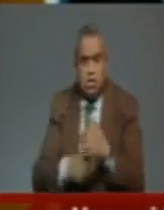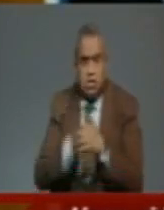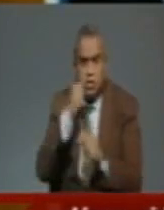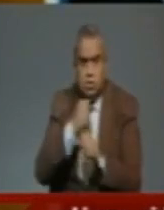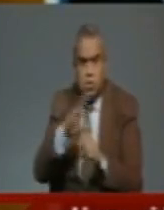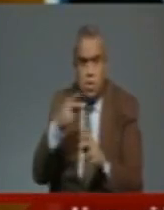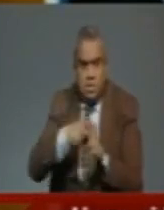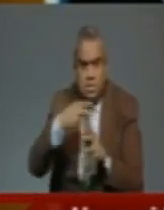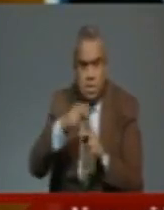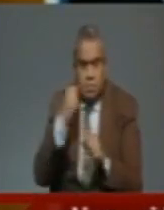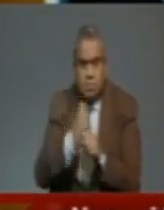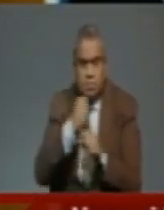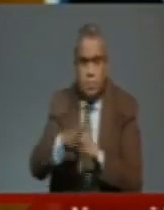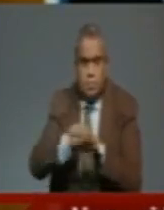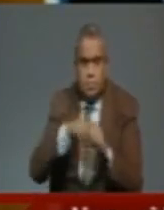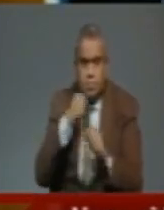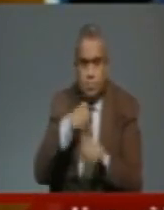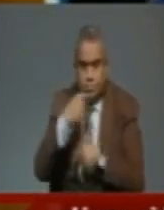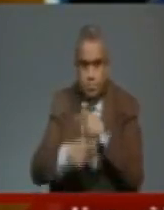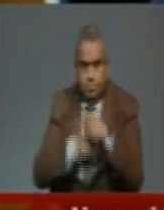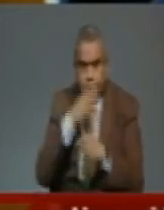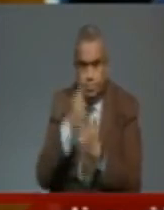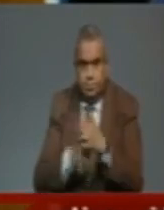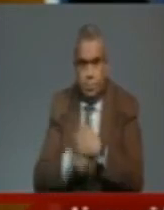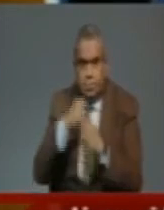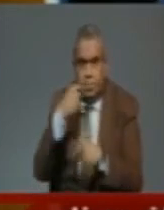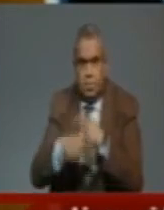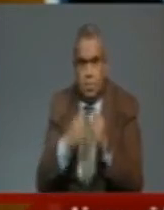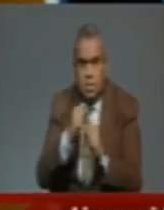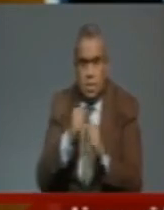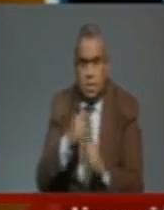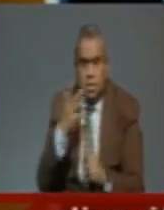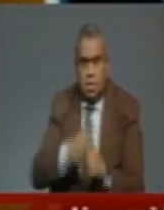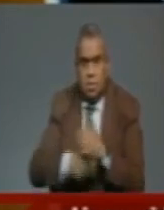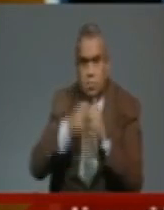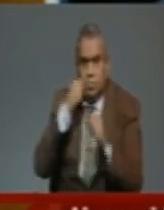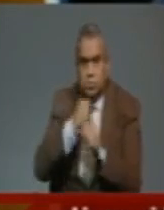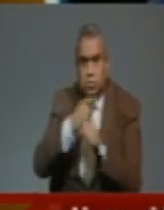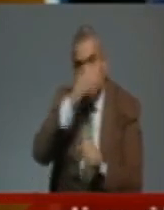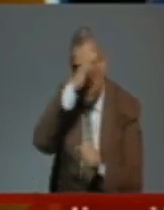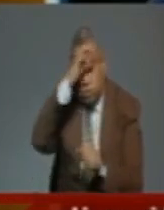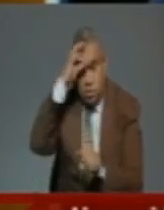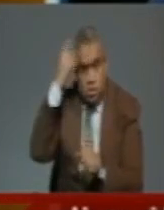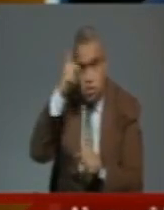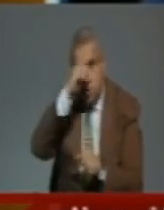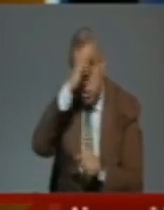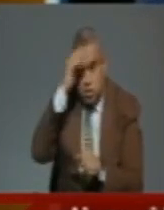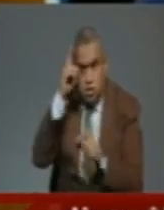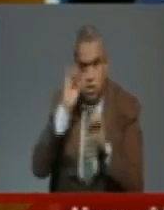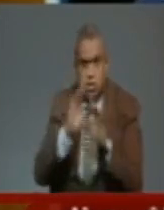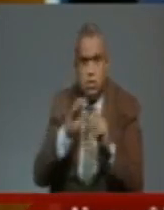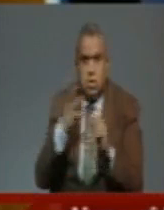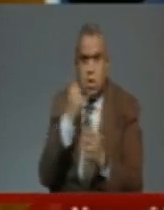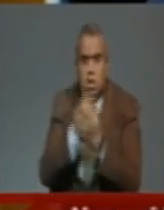او نفس المشغلين ان شاء الله، عشان يبقى عندنا قدره كبيره جدا على ان احنا ان شاء الله نصل الى الهدف اللي سيادتك حددته